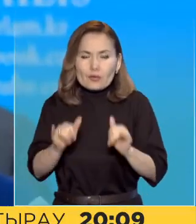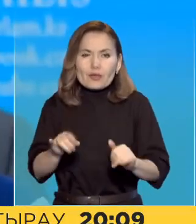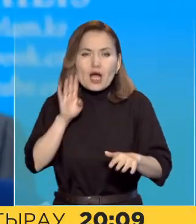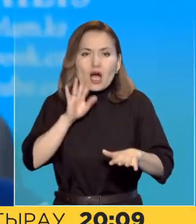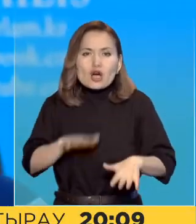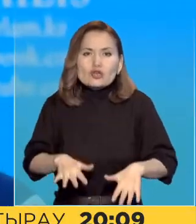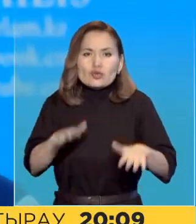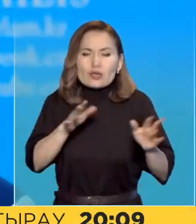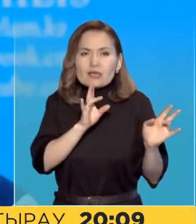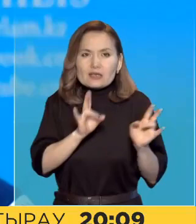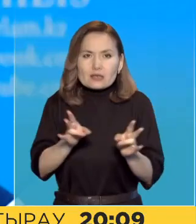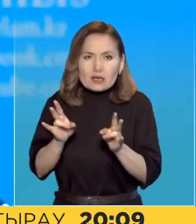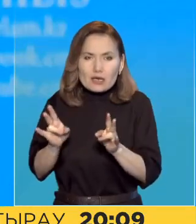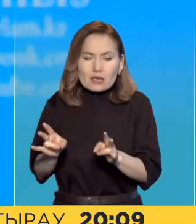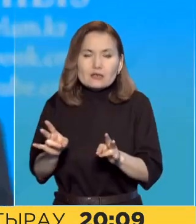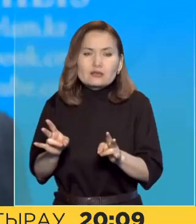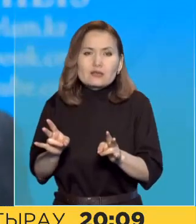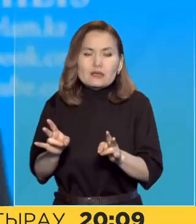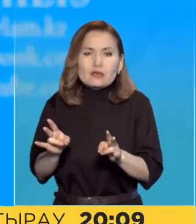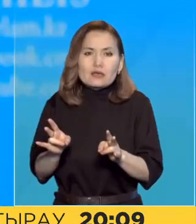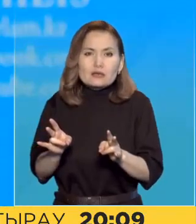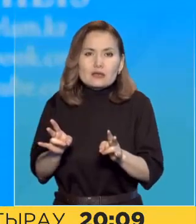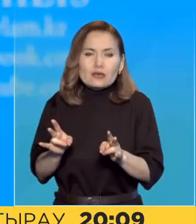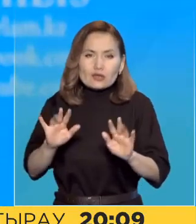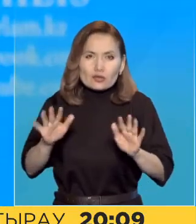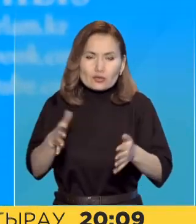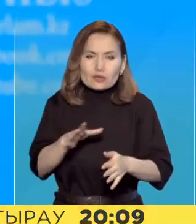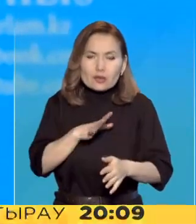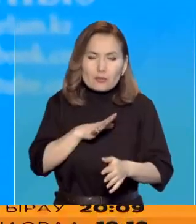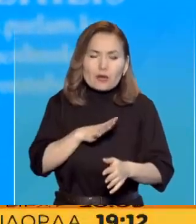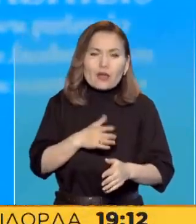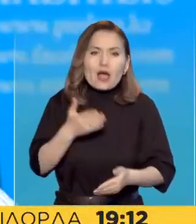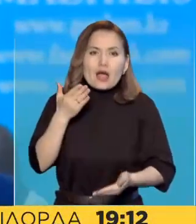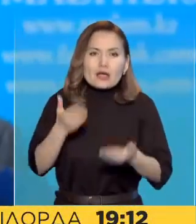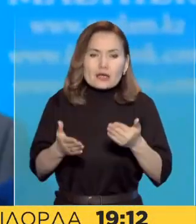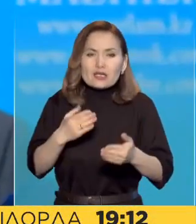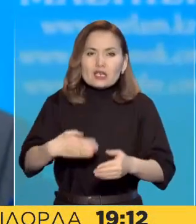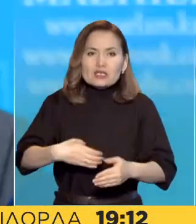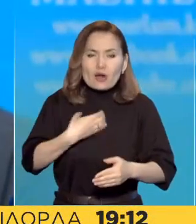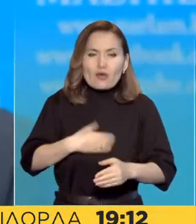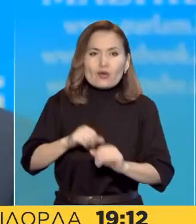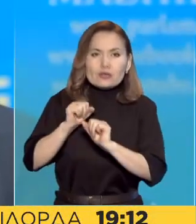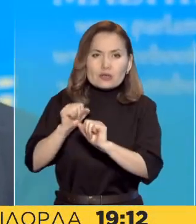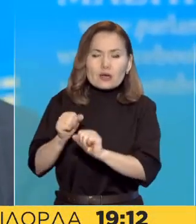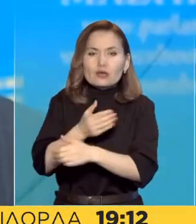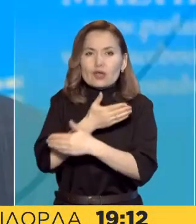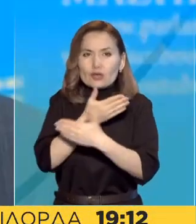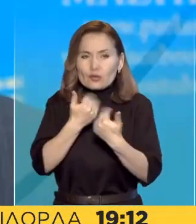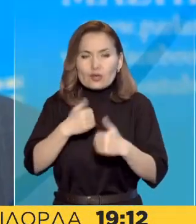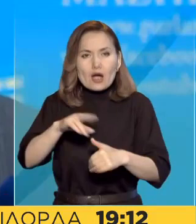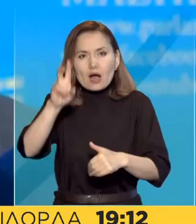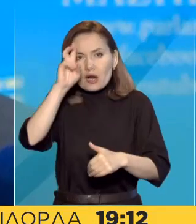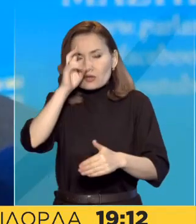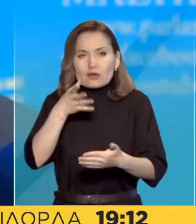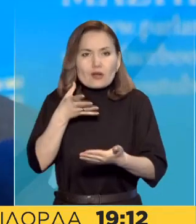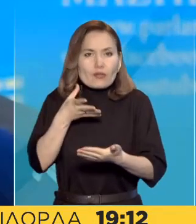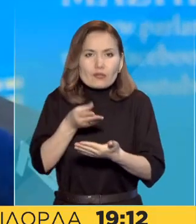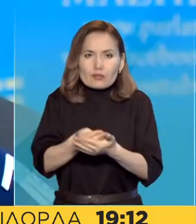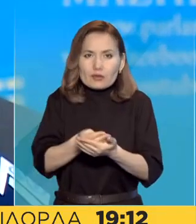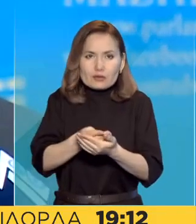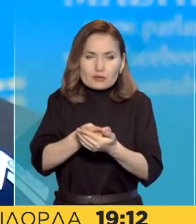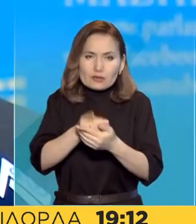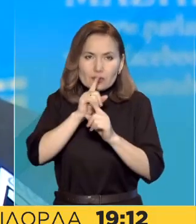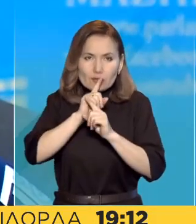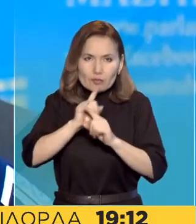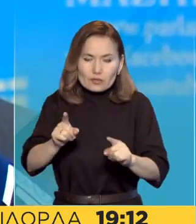мал шығыны негізі сақтандырылмаған жағдайда біздің заңдама негіздемеде шығын төлеу деген қайғыдылар